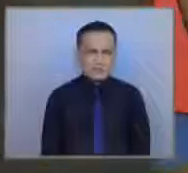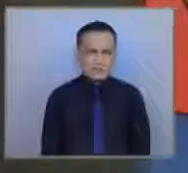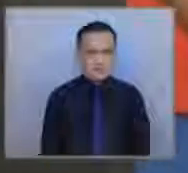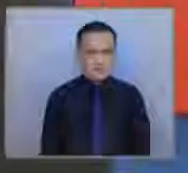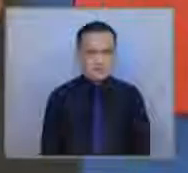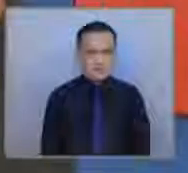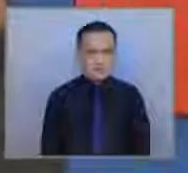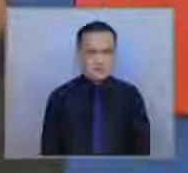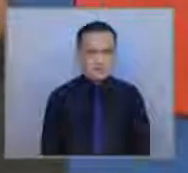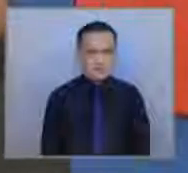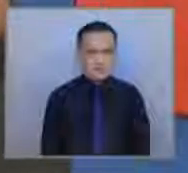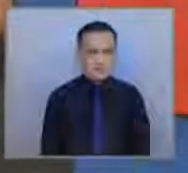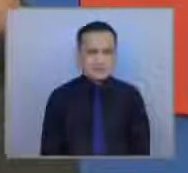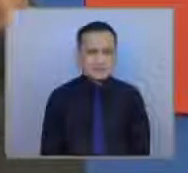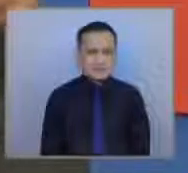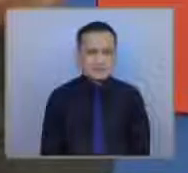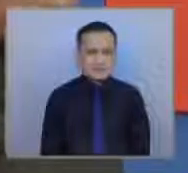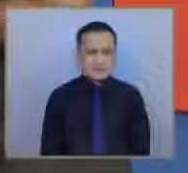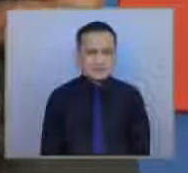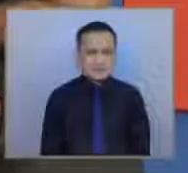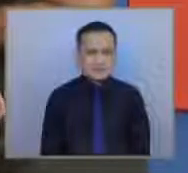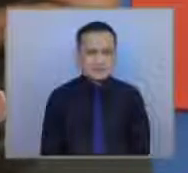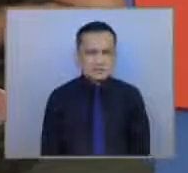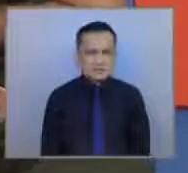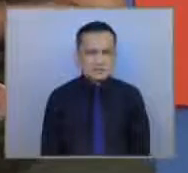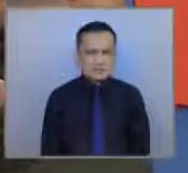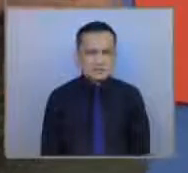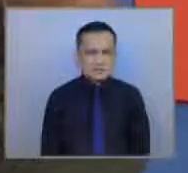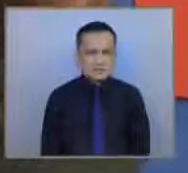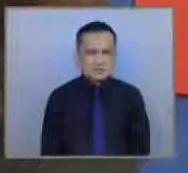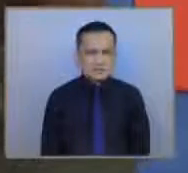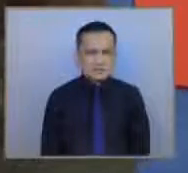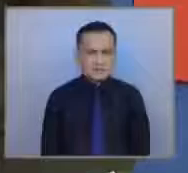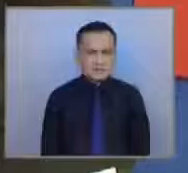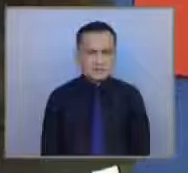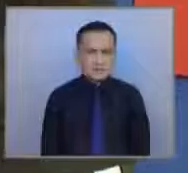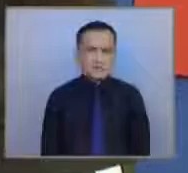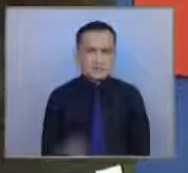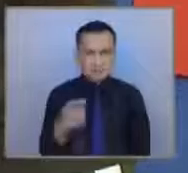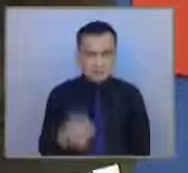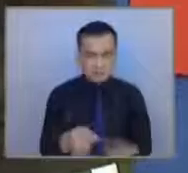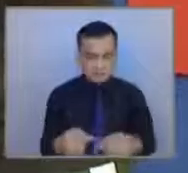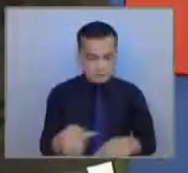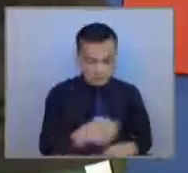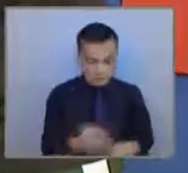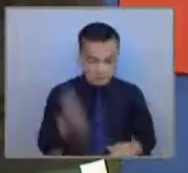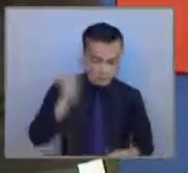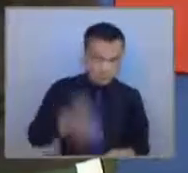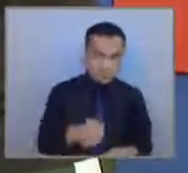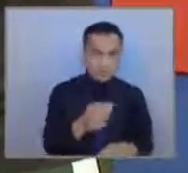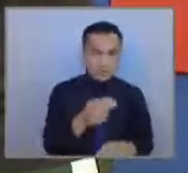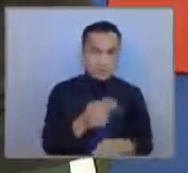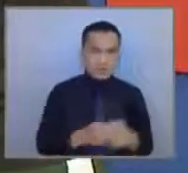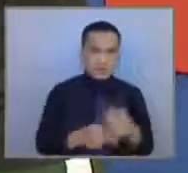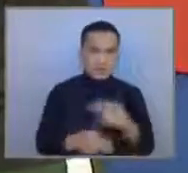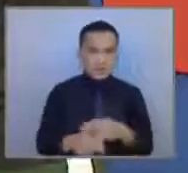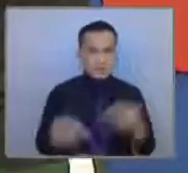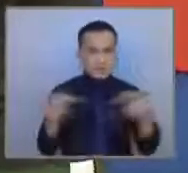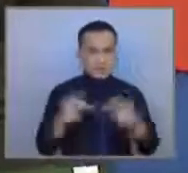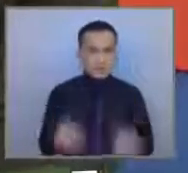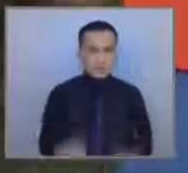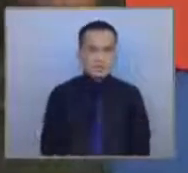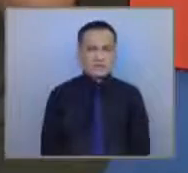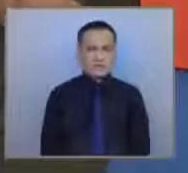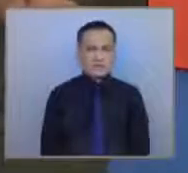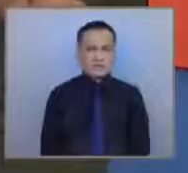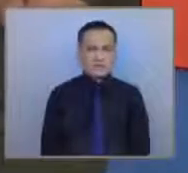to knife, saksa ka, atras mo. So, ibig sabihin, kung kamay yun, napakasakit. So, nag-struggle siya, nasaktan